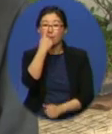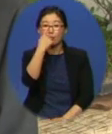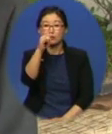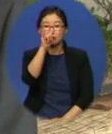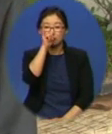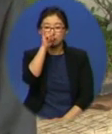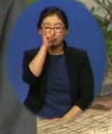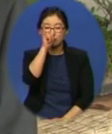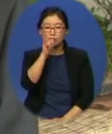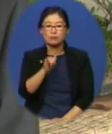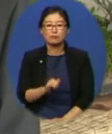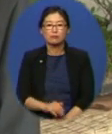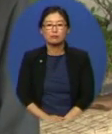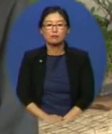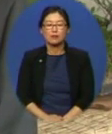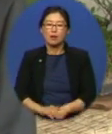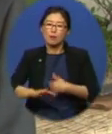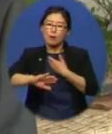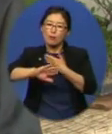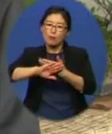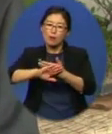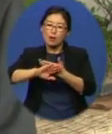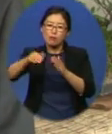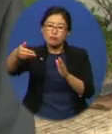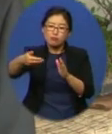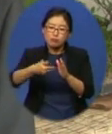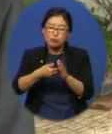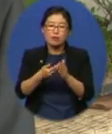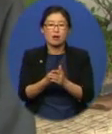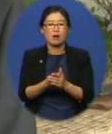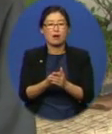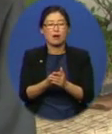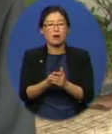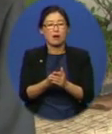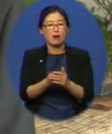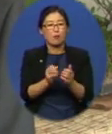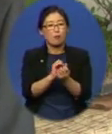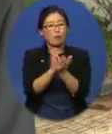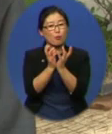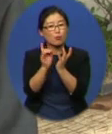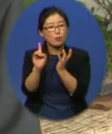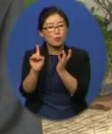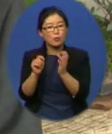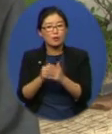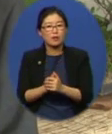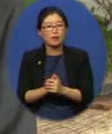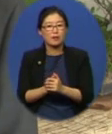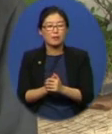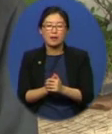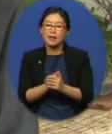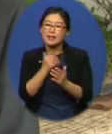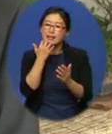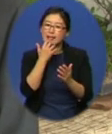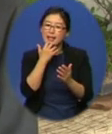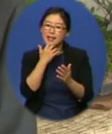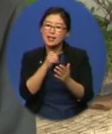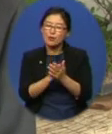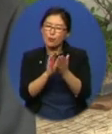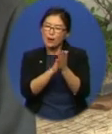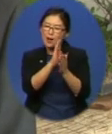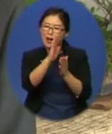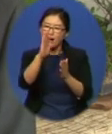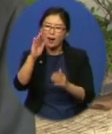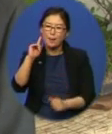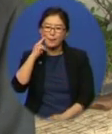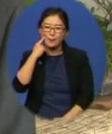멋있거든요. 그러면 외래종은 뭐냐? 그 꽃을 우리 현대인의 감각에 맞게끔 색채도 화려하게 하고 잎도 또